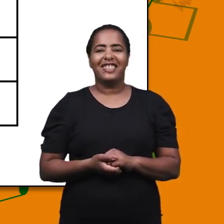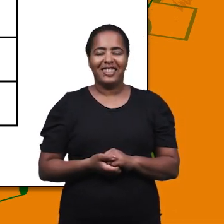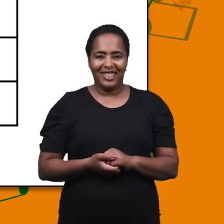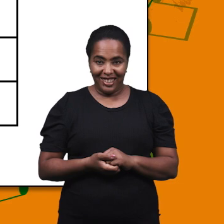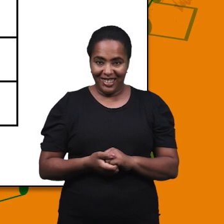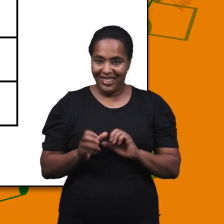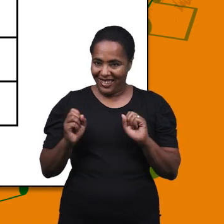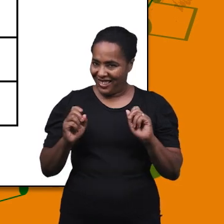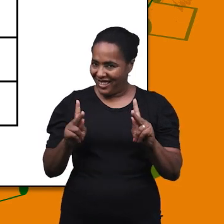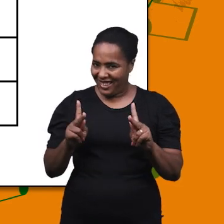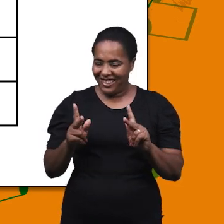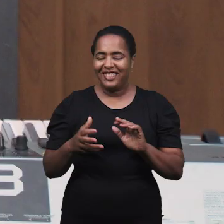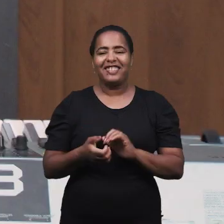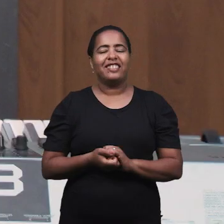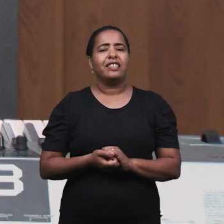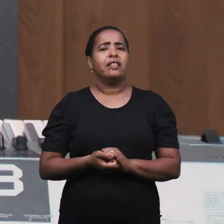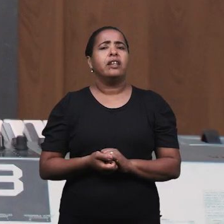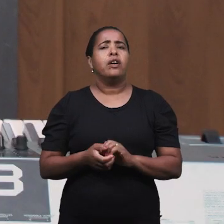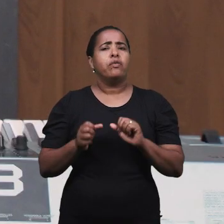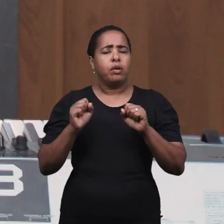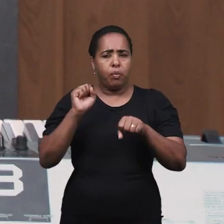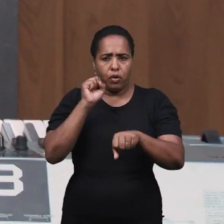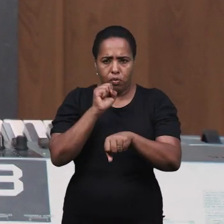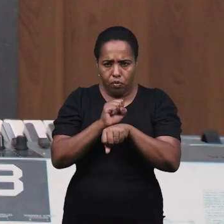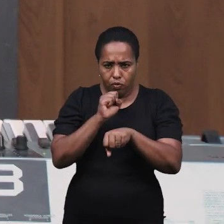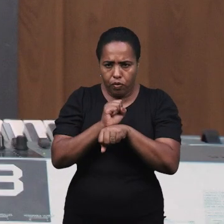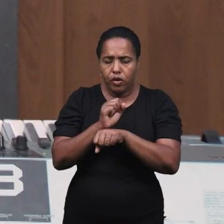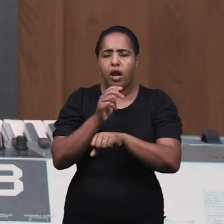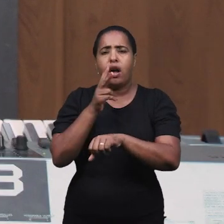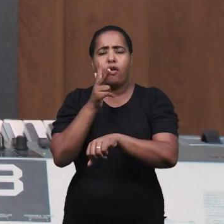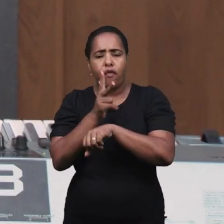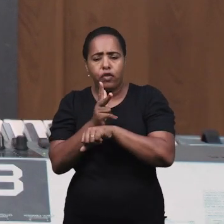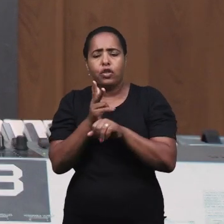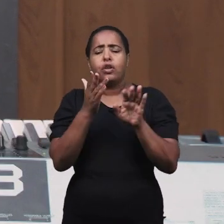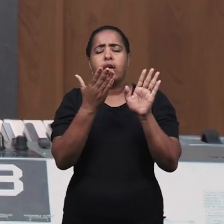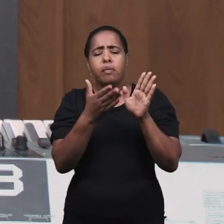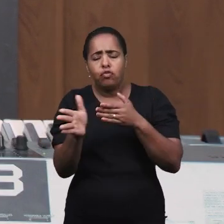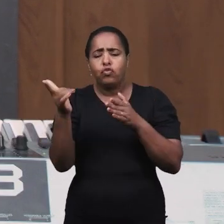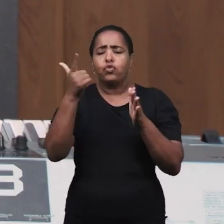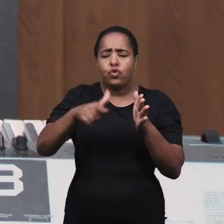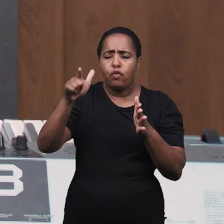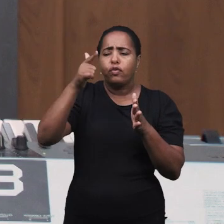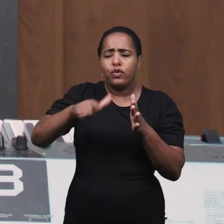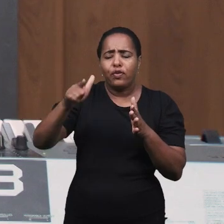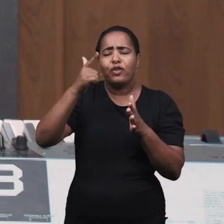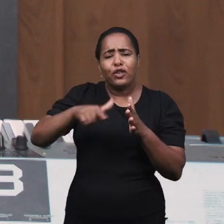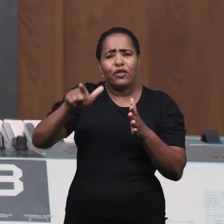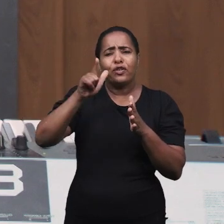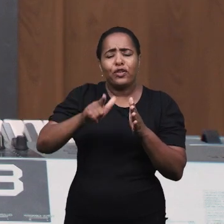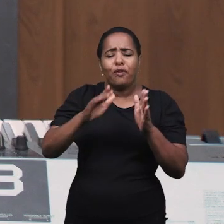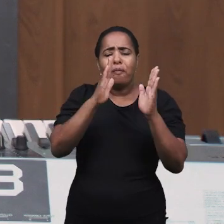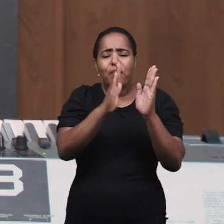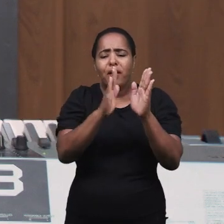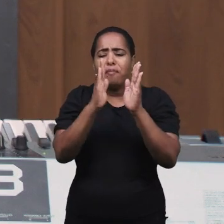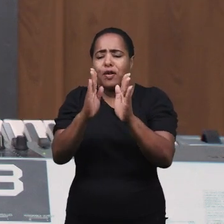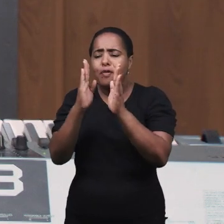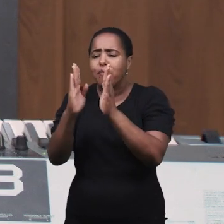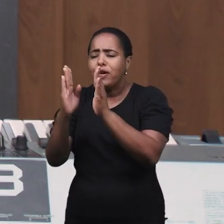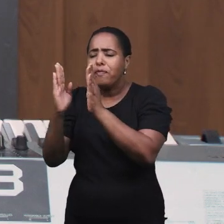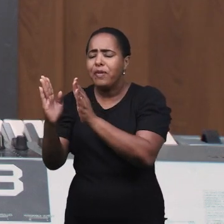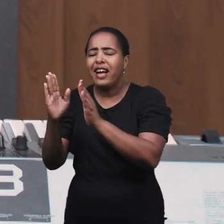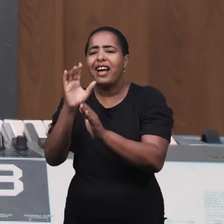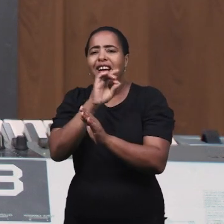D'accord? Là, vous pouvez faire une pause dans cette vidéo, répéter plusieurs fois chaque partie, chaque